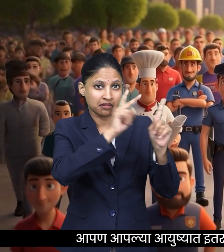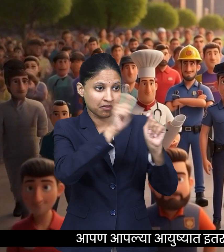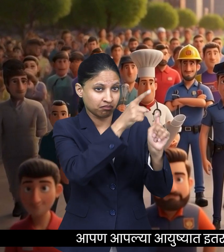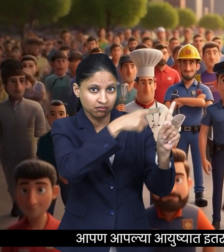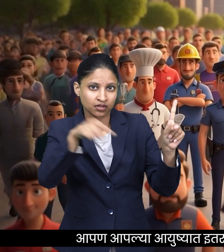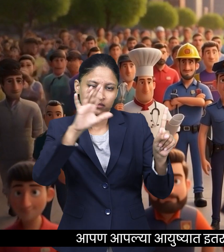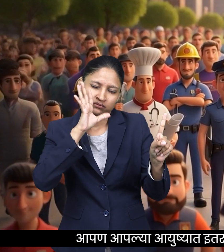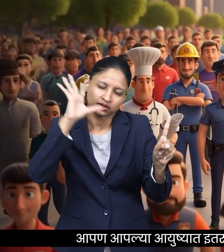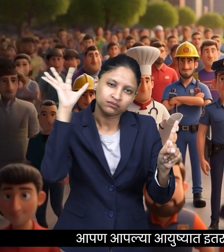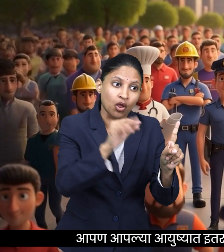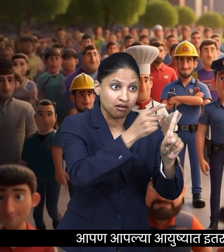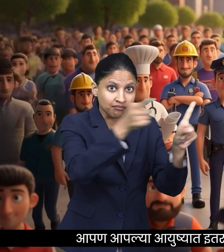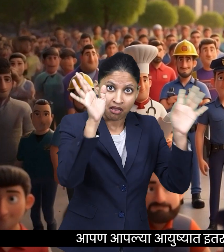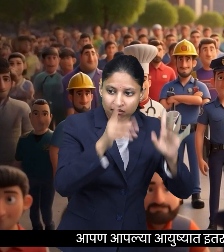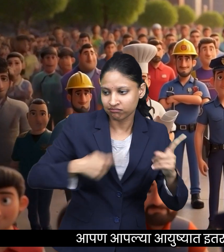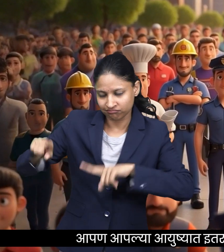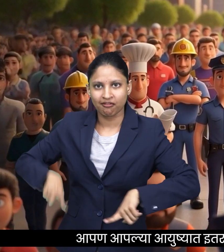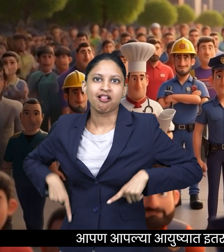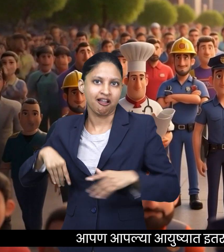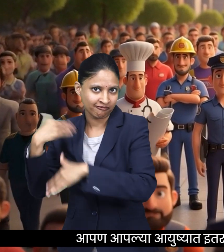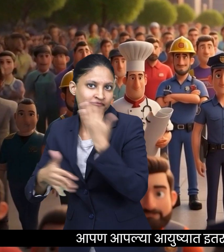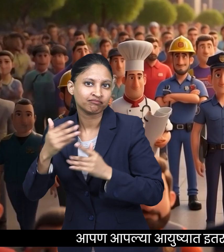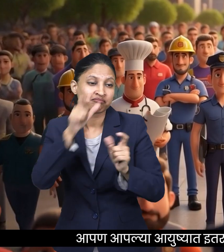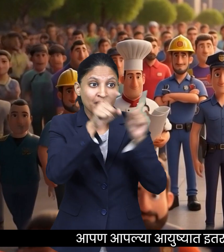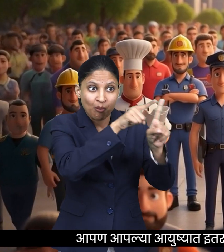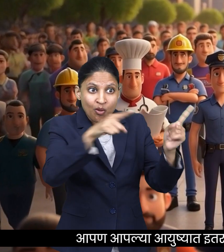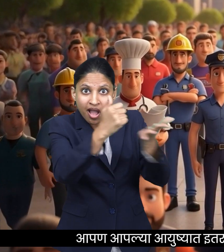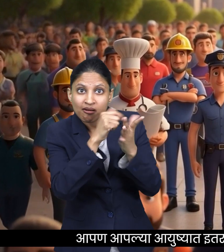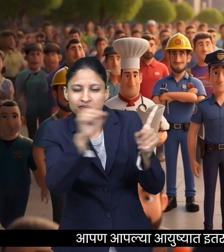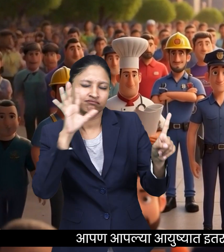आपण आपल्या आयुष्यात इतर अनेक महत्त्वाचे कामगार देखील पाहतो.